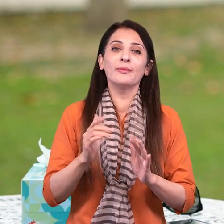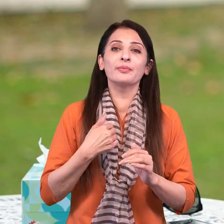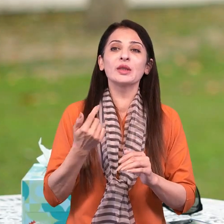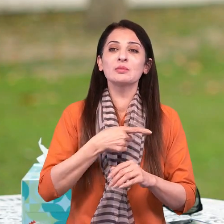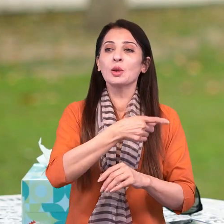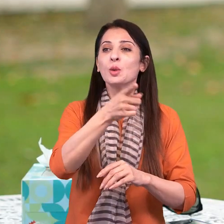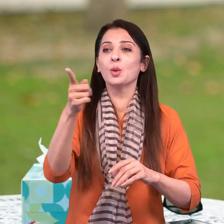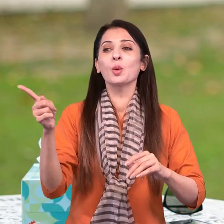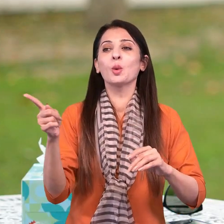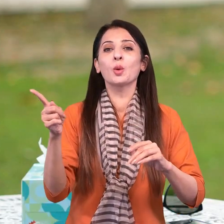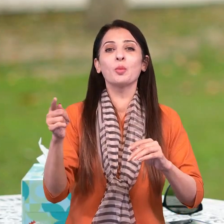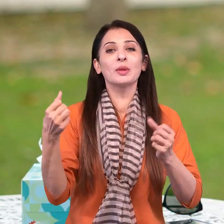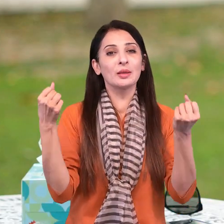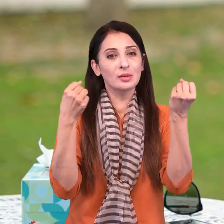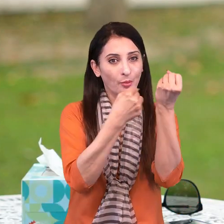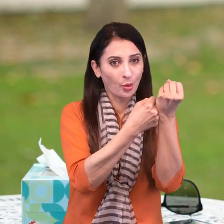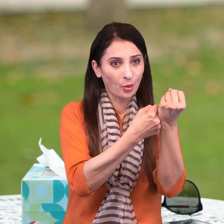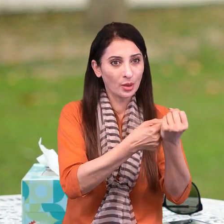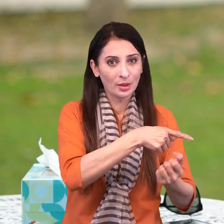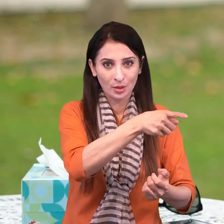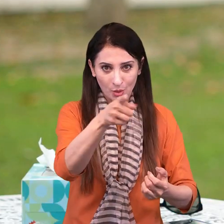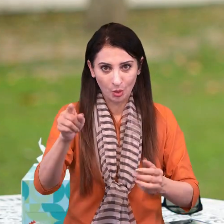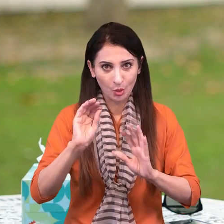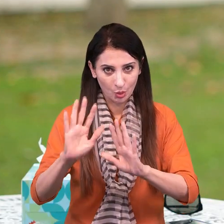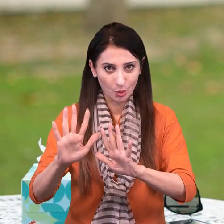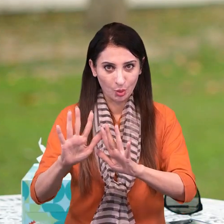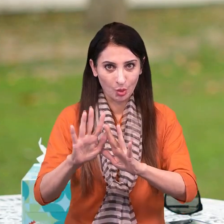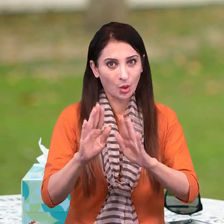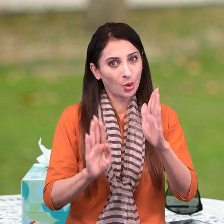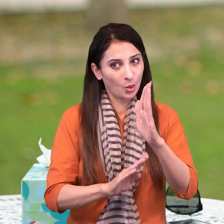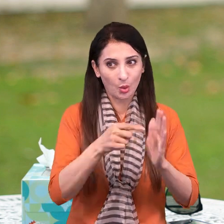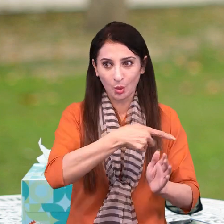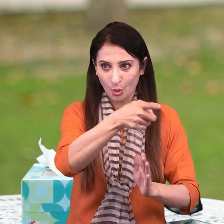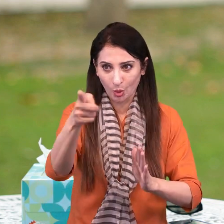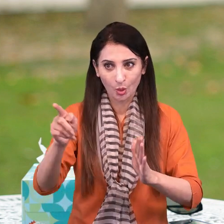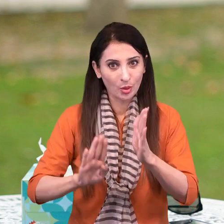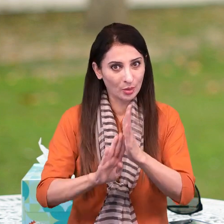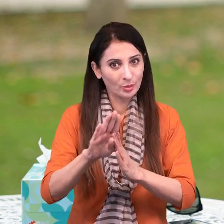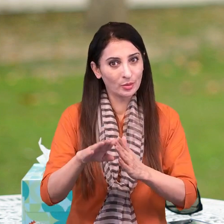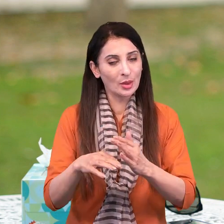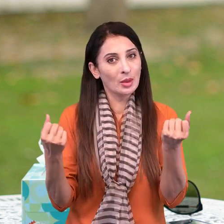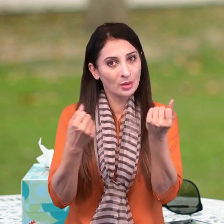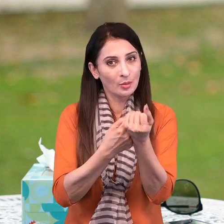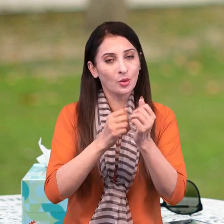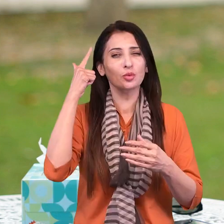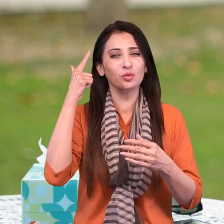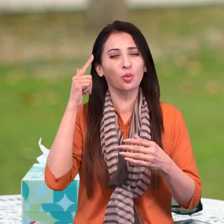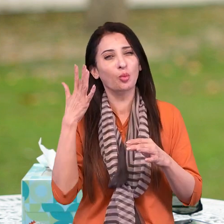उसमें मैं और लोगों को भी अपलिफ्ट कर सकूं. उस वक्त शुरू में तो माय आइडियाज़ वर वेरी